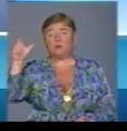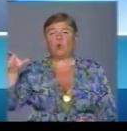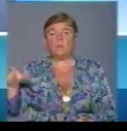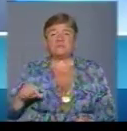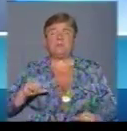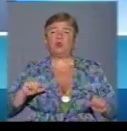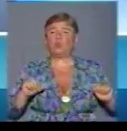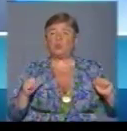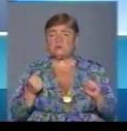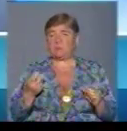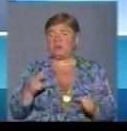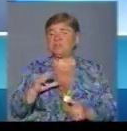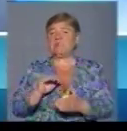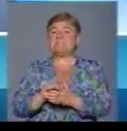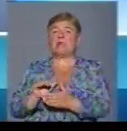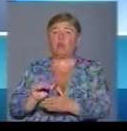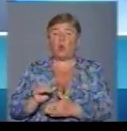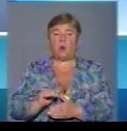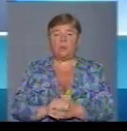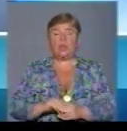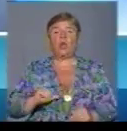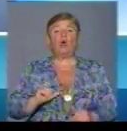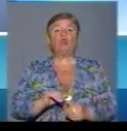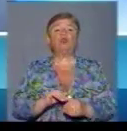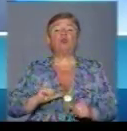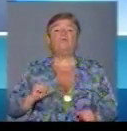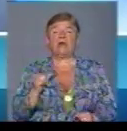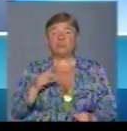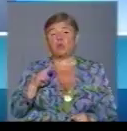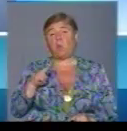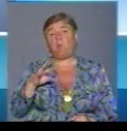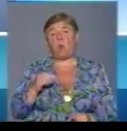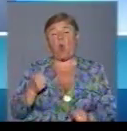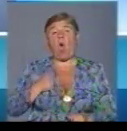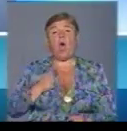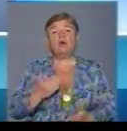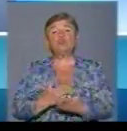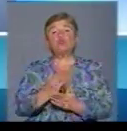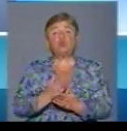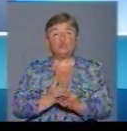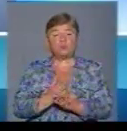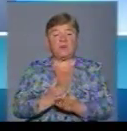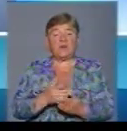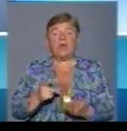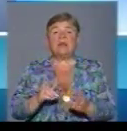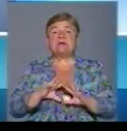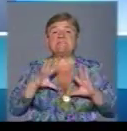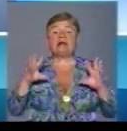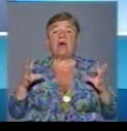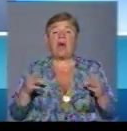друзі, знайомі та товариші по службі. Близько, загальна кількість людей –